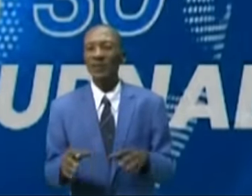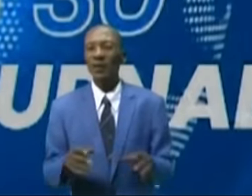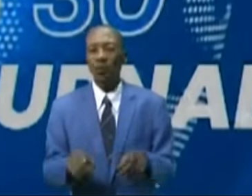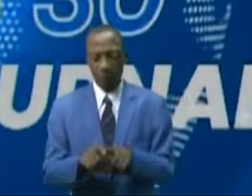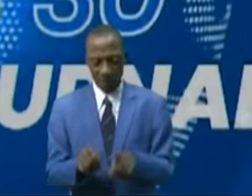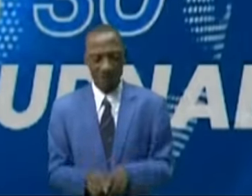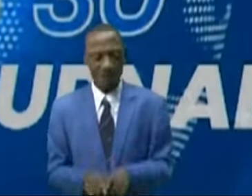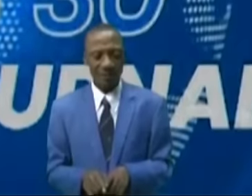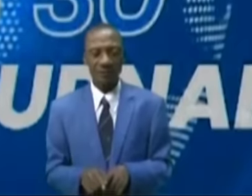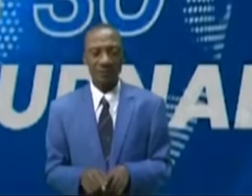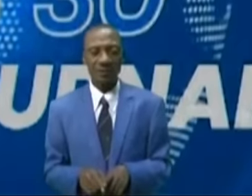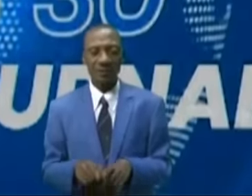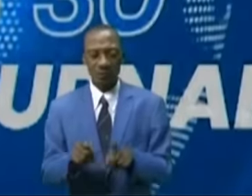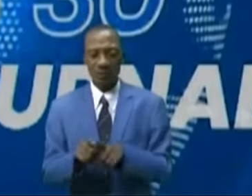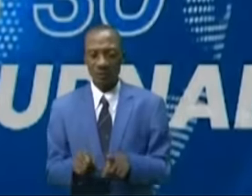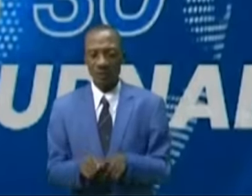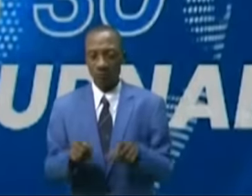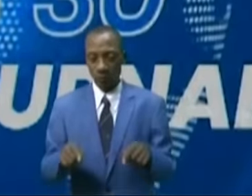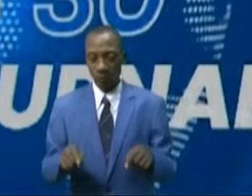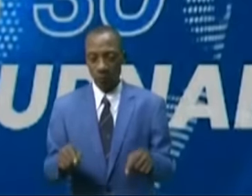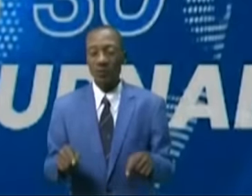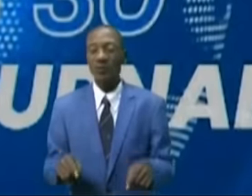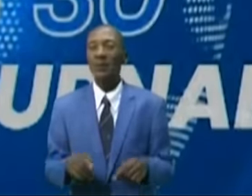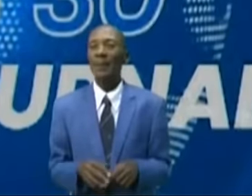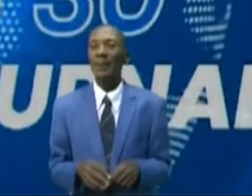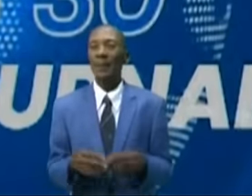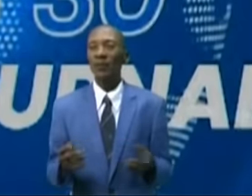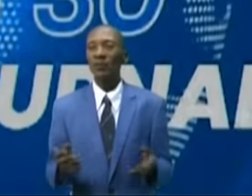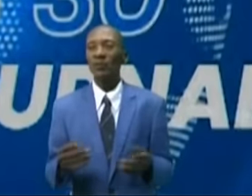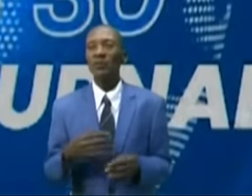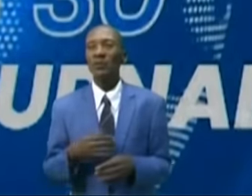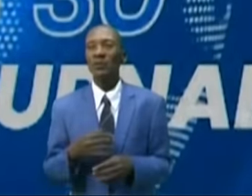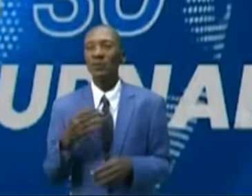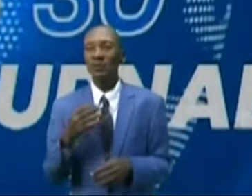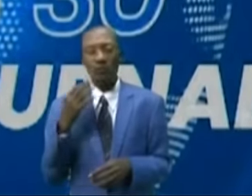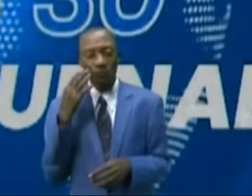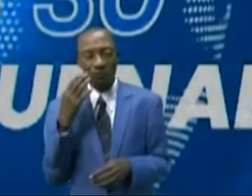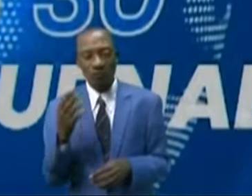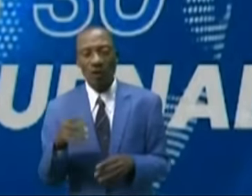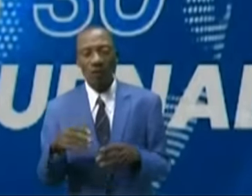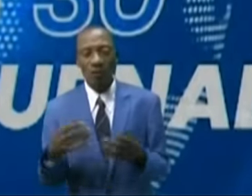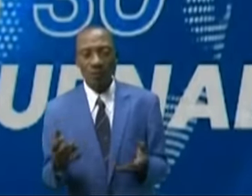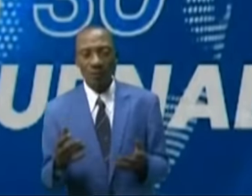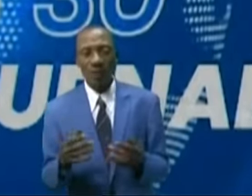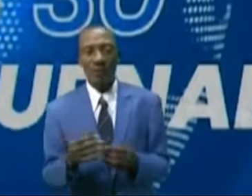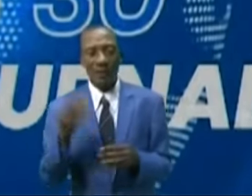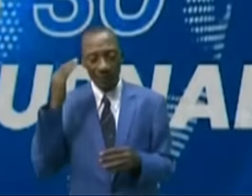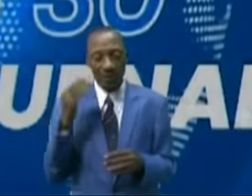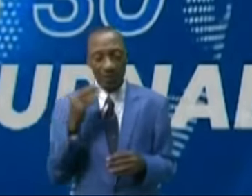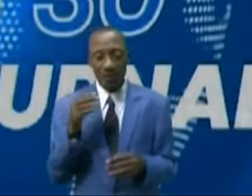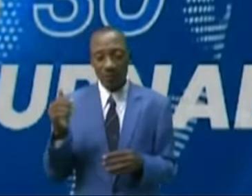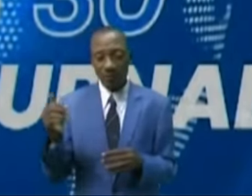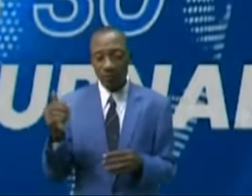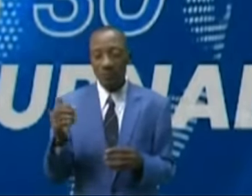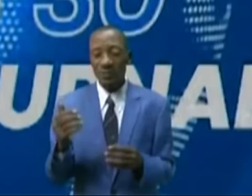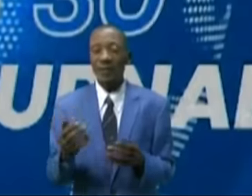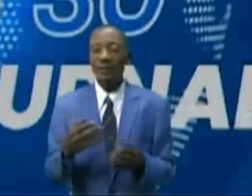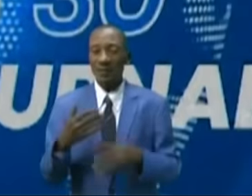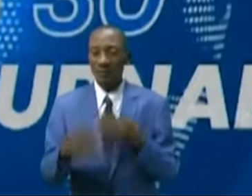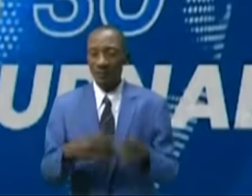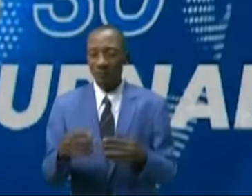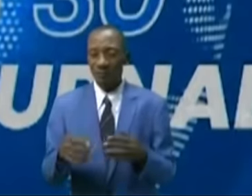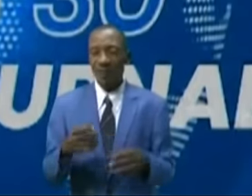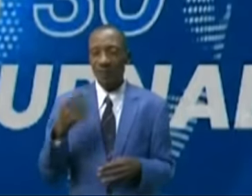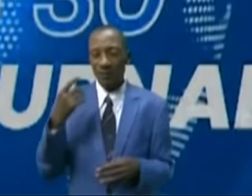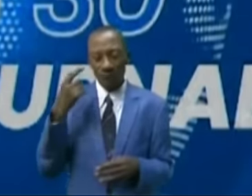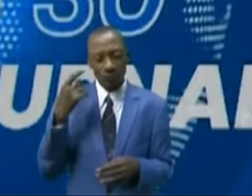la sécurisation du pont Lualaba sur la route nationale numéro 39 dans le secteur de Lulu. Nous sommes là